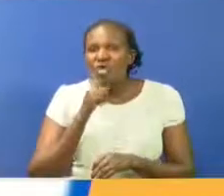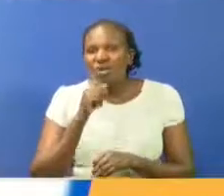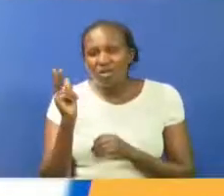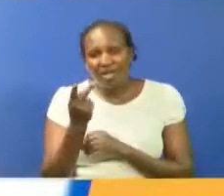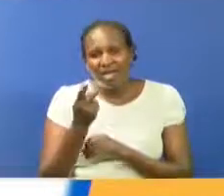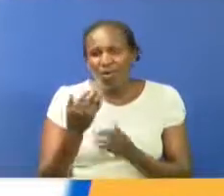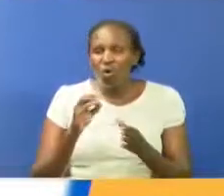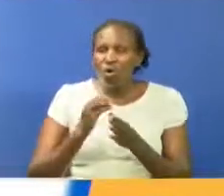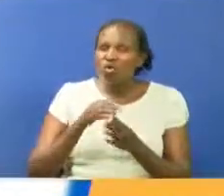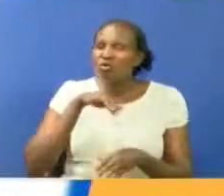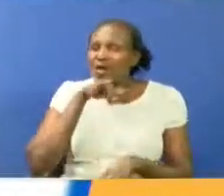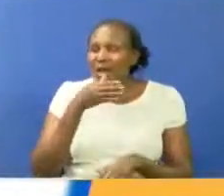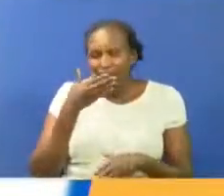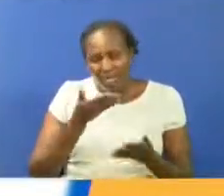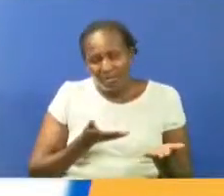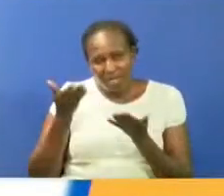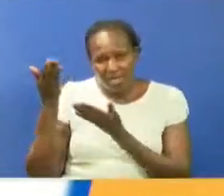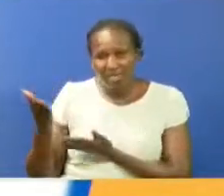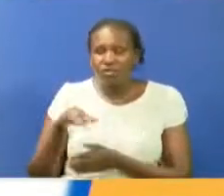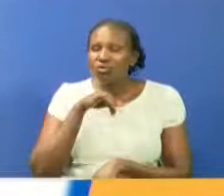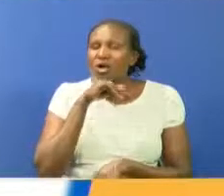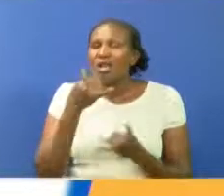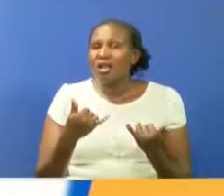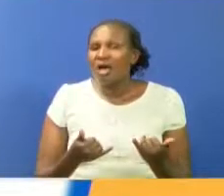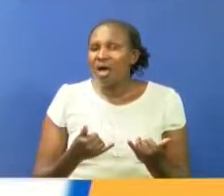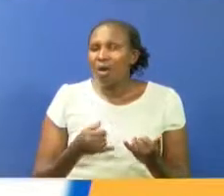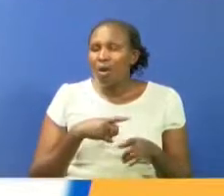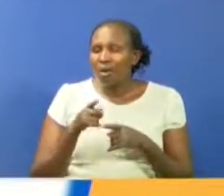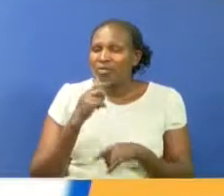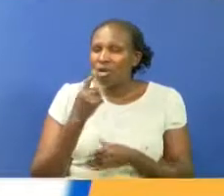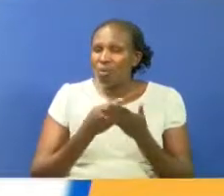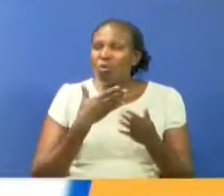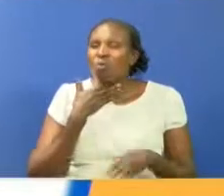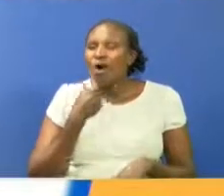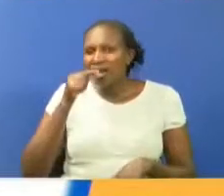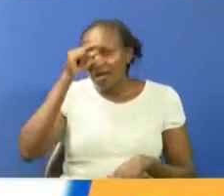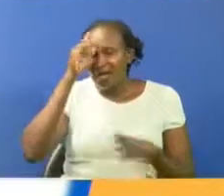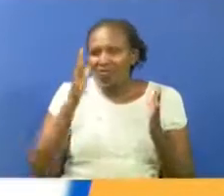Uganda watupeleke saisi. Wathiri wao walilaani vikali vitendo hivyo huku wakimtaka Gavana